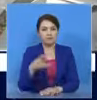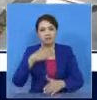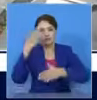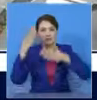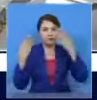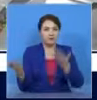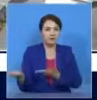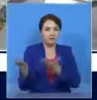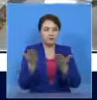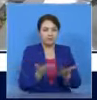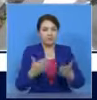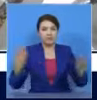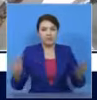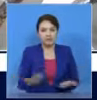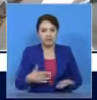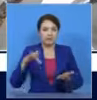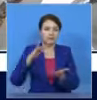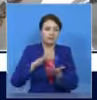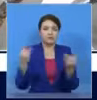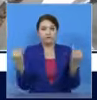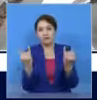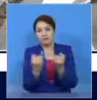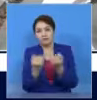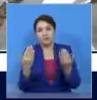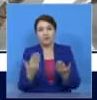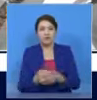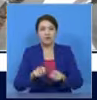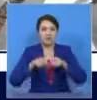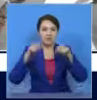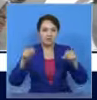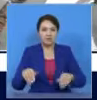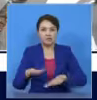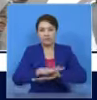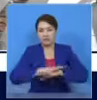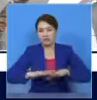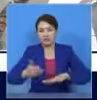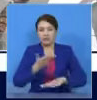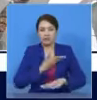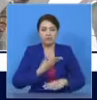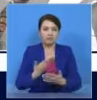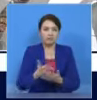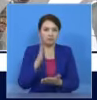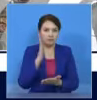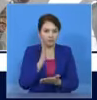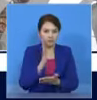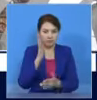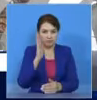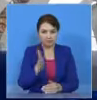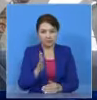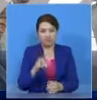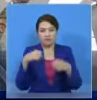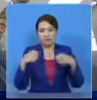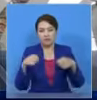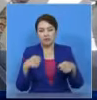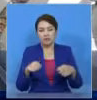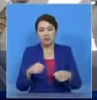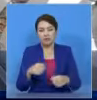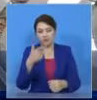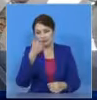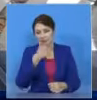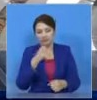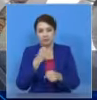поприветствует на жители и гости города к тебе с открытым а нашего рынка на наши уроки будут присутствует продукты собственное производство по